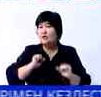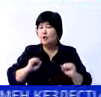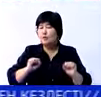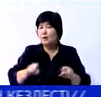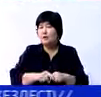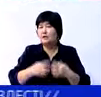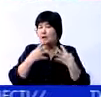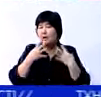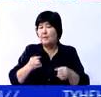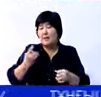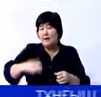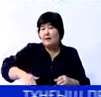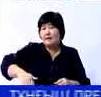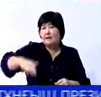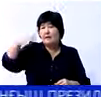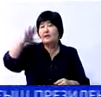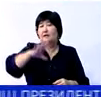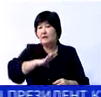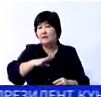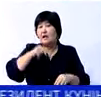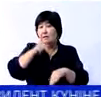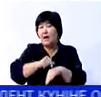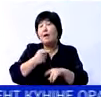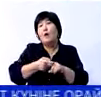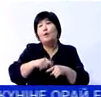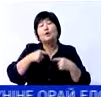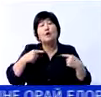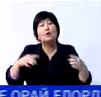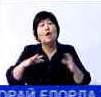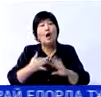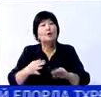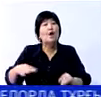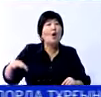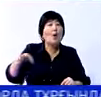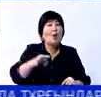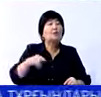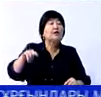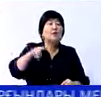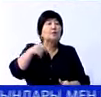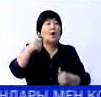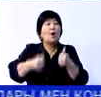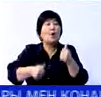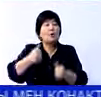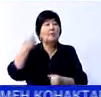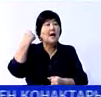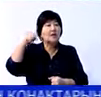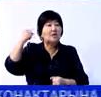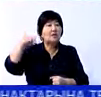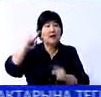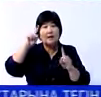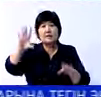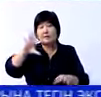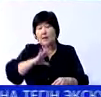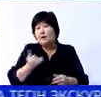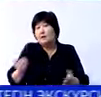деген бейімділігі бала кезден байқалыпты. Саналы ғұмырында түрлі аудандық, облыстық, республикалық додалардың жеңімпазы атанған.